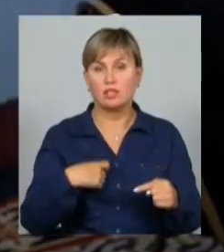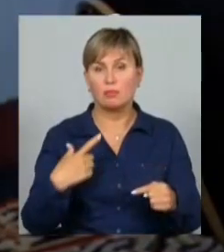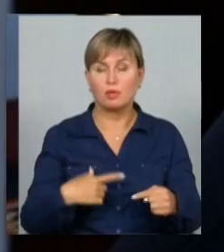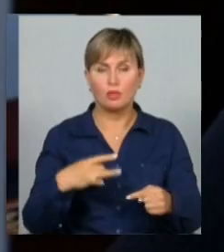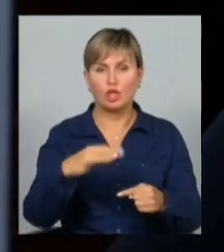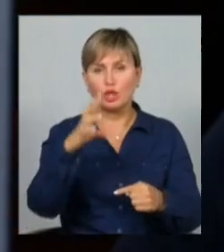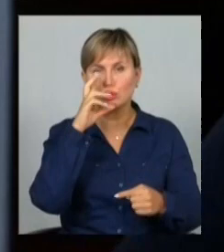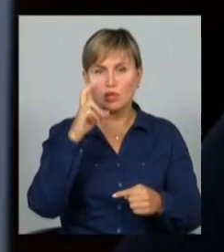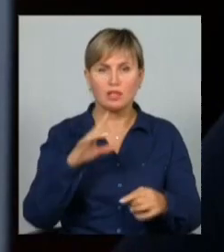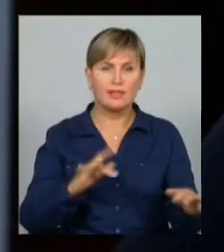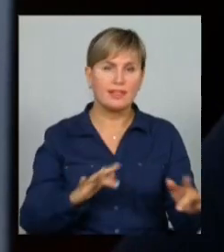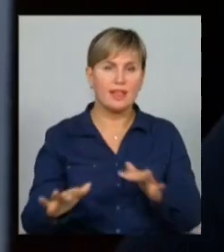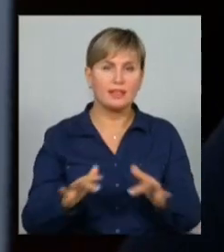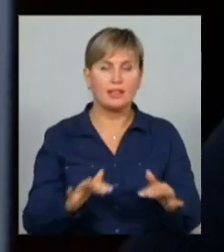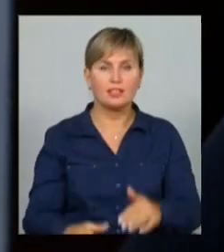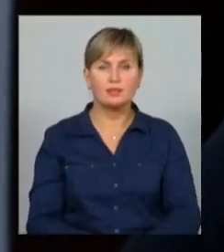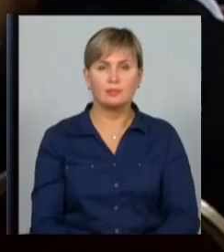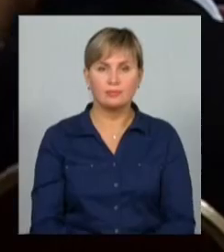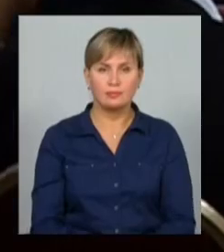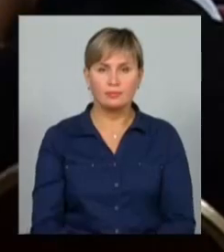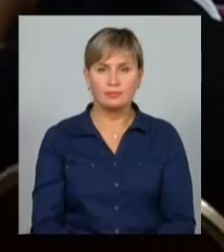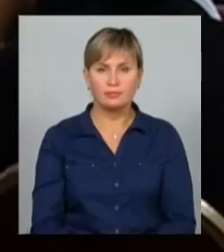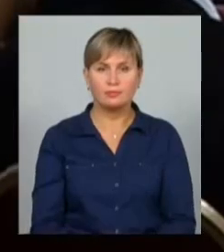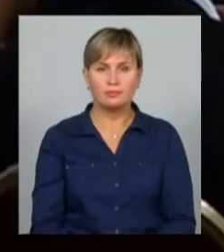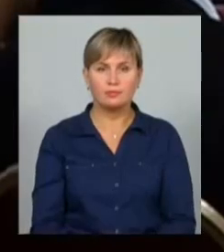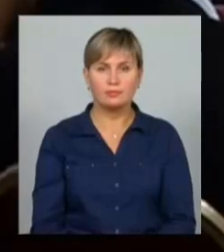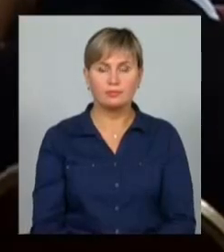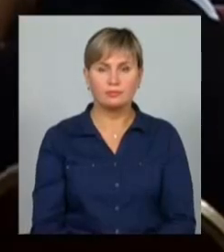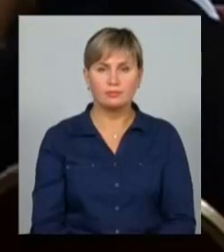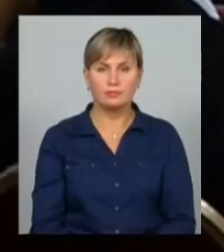дипломат и государственный деятель. Дана Келебаева, Арсен Сандыбаев, телеканал «Алматы».